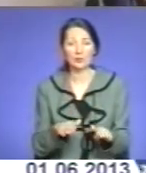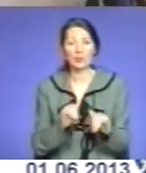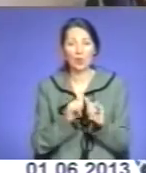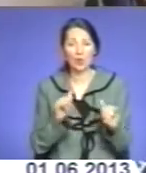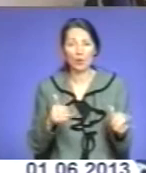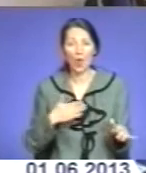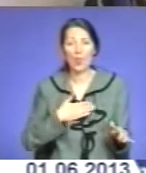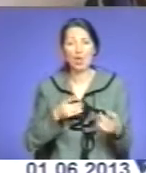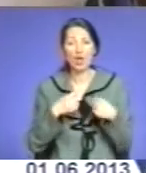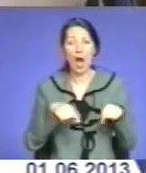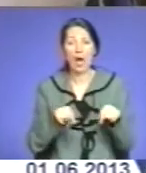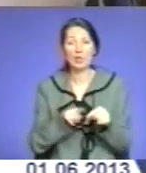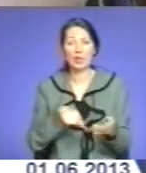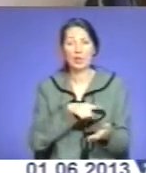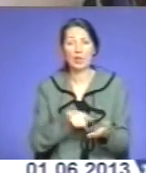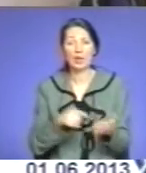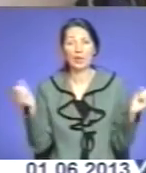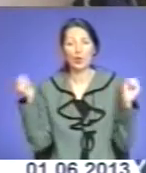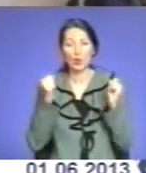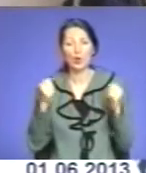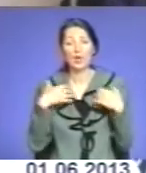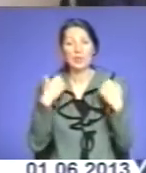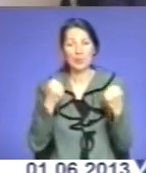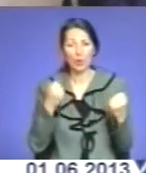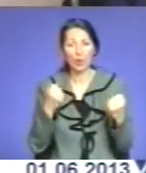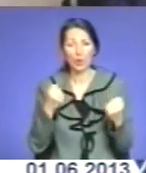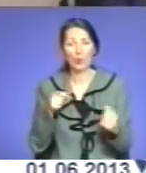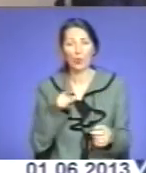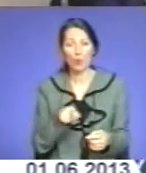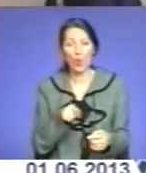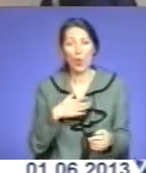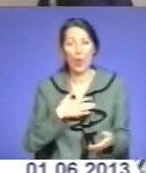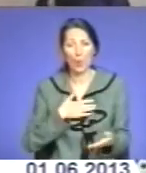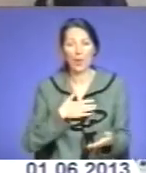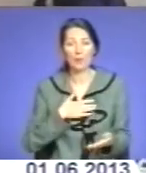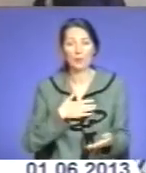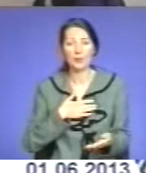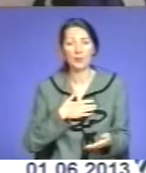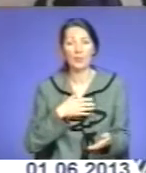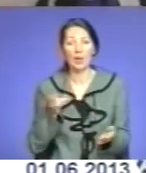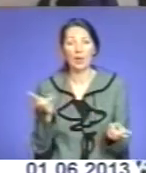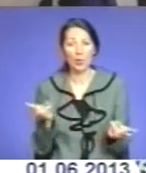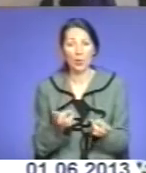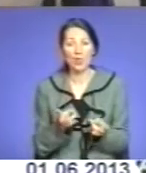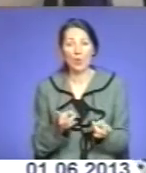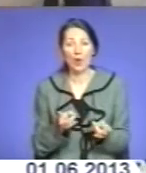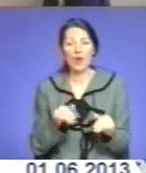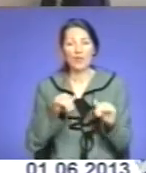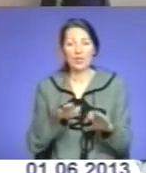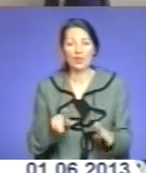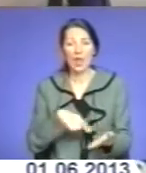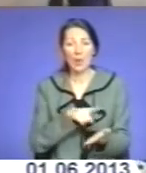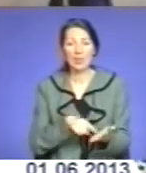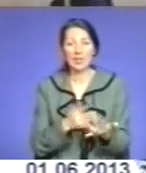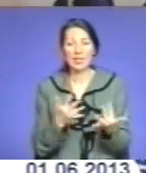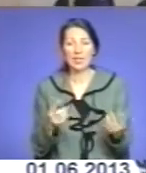розвитку нашої галузі з питань фізичної культури і спорту, і тому ми мусимо вирішувати питання в